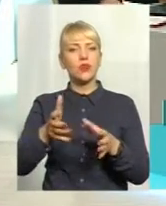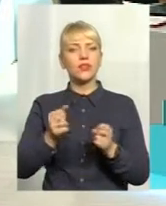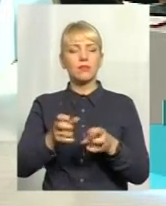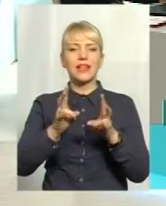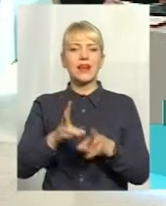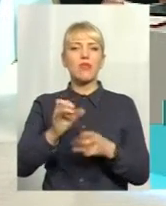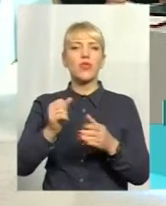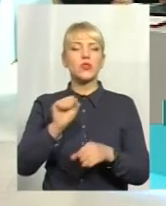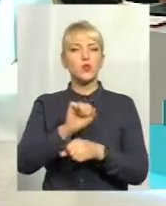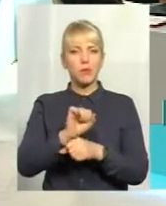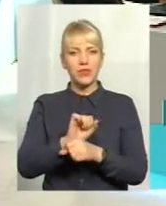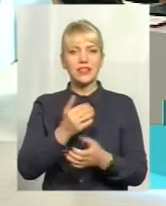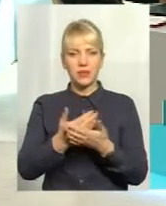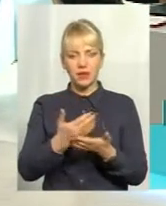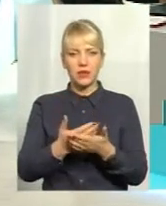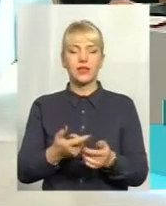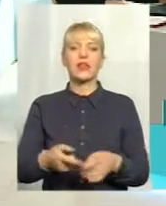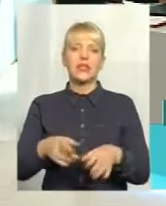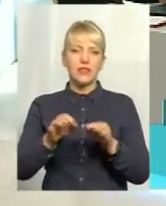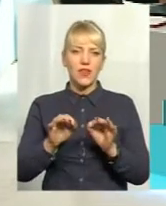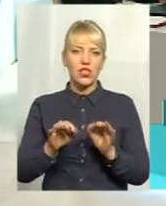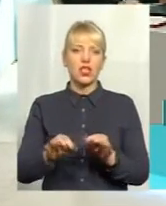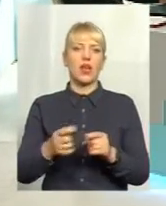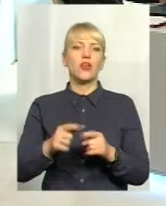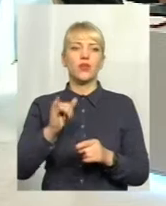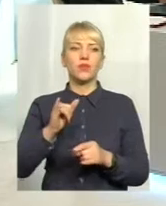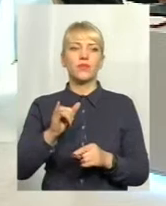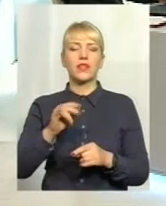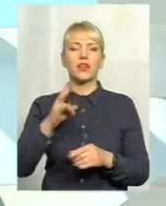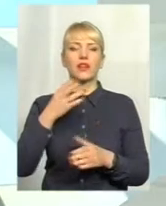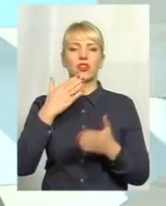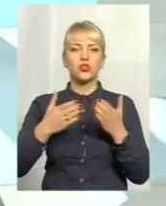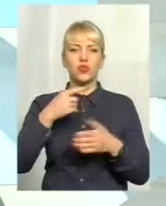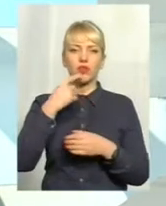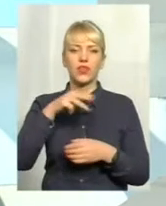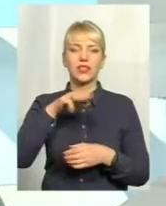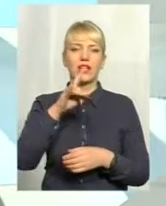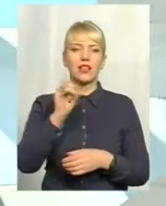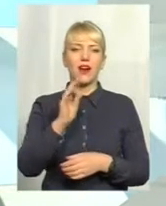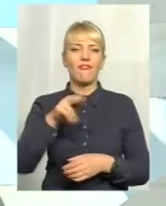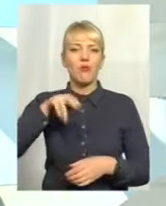десь? Звичайно. Ну, травмпункт, якщо це говоримо про, ну,